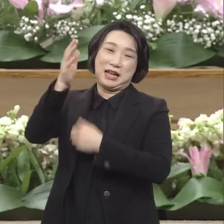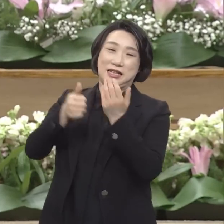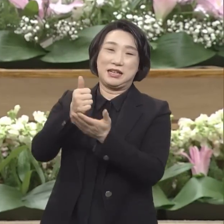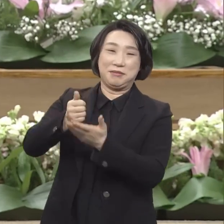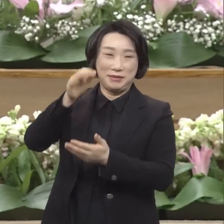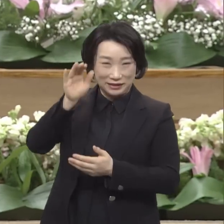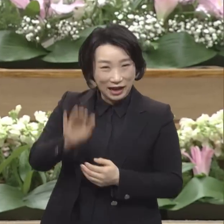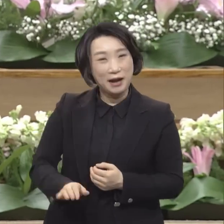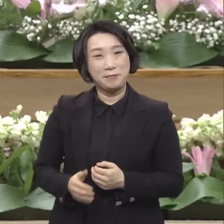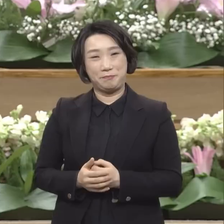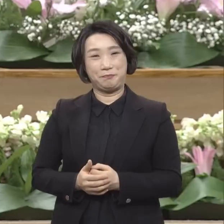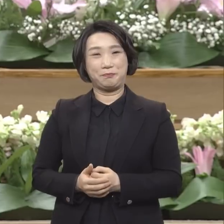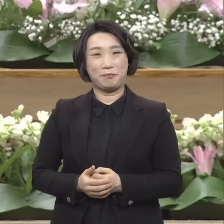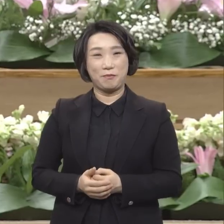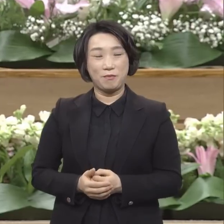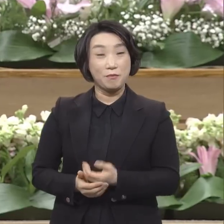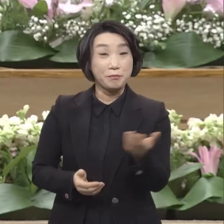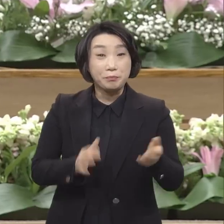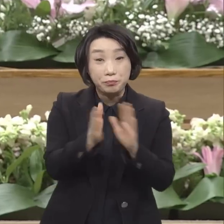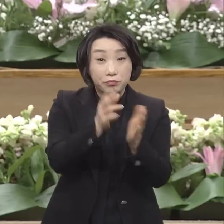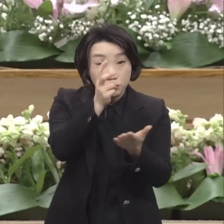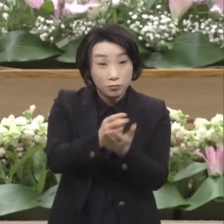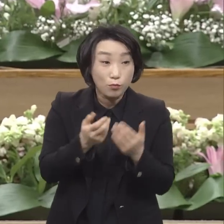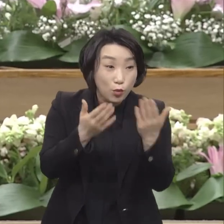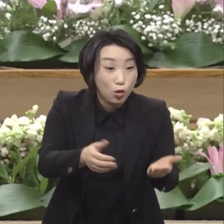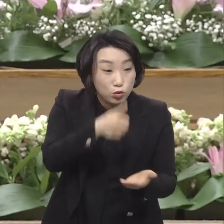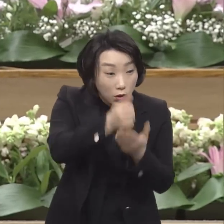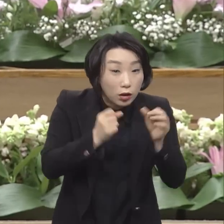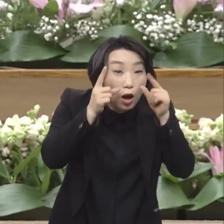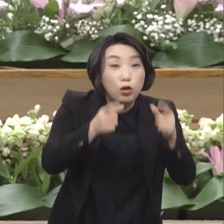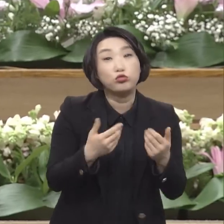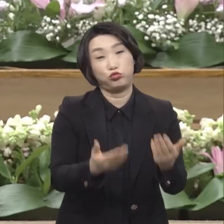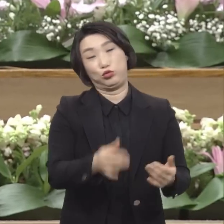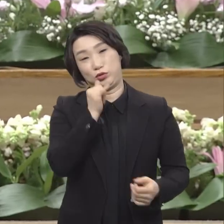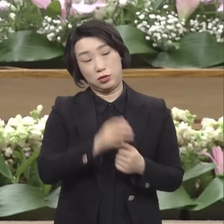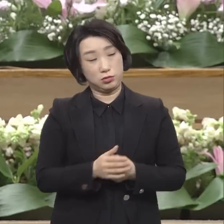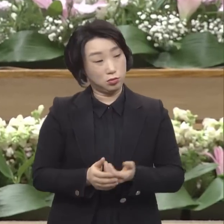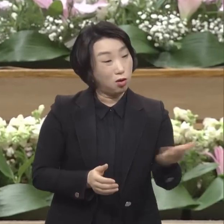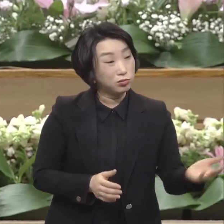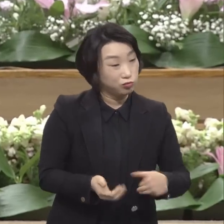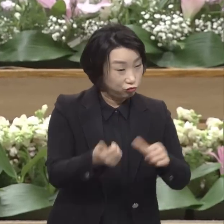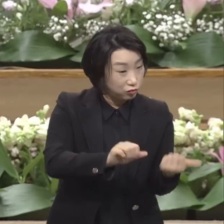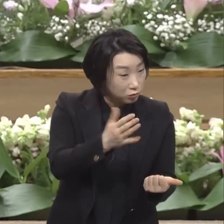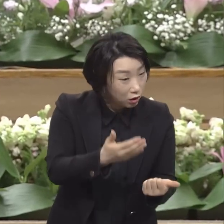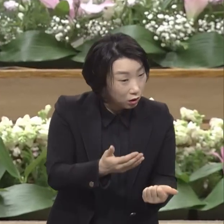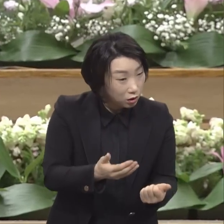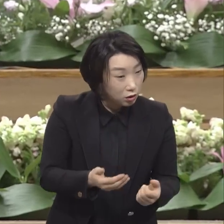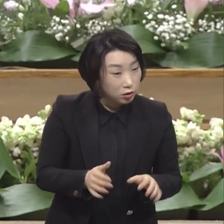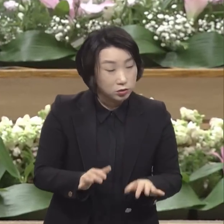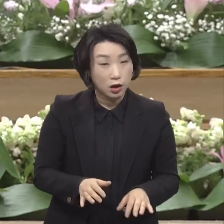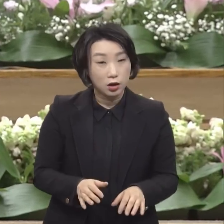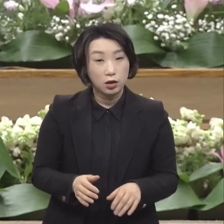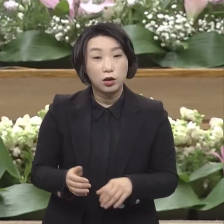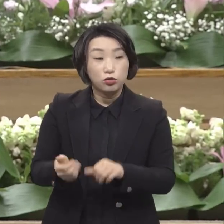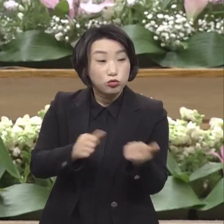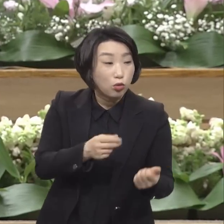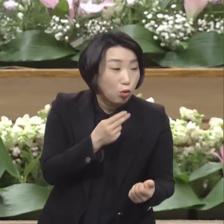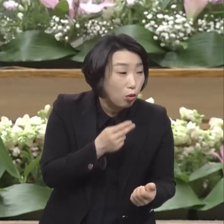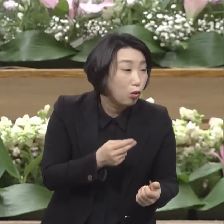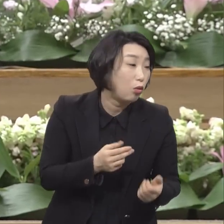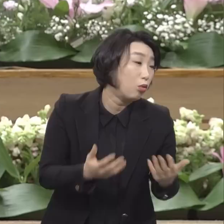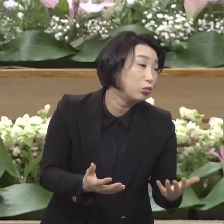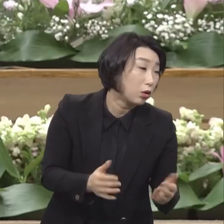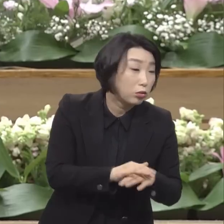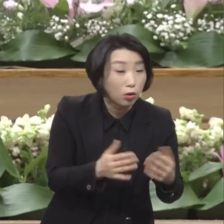하나님이다. 그래서 율법을 보내서 죄를 깨닫게 하잖아. 너는 다 죽었다. 안 죽이더니 예수를 보내서 대신